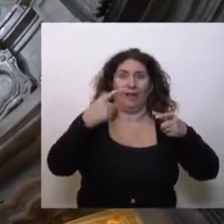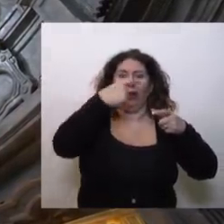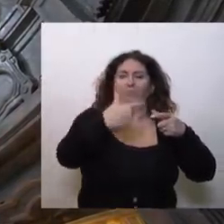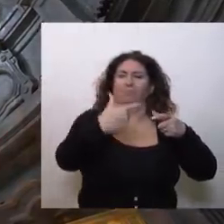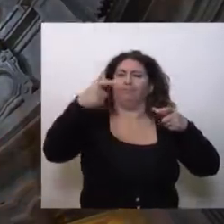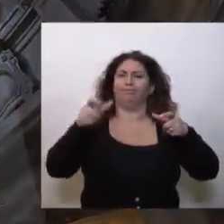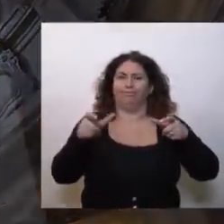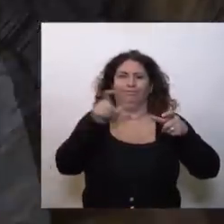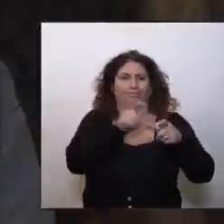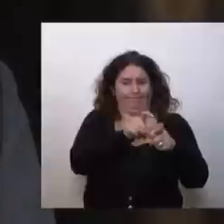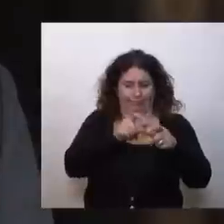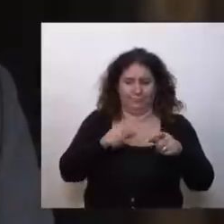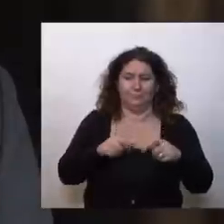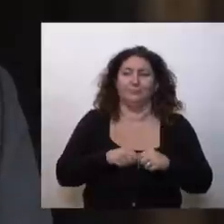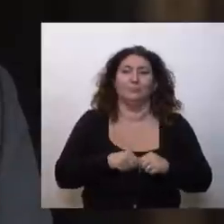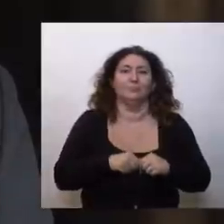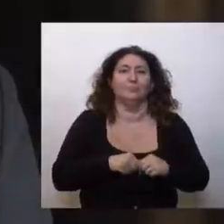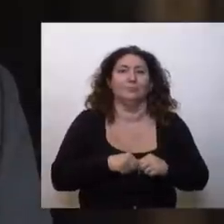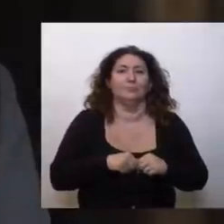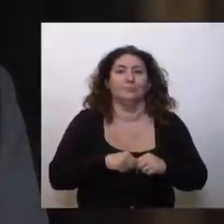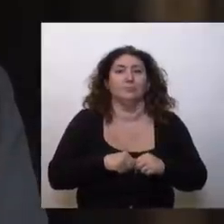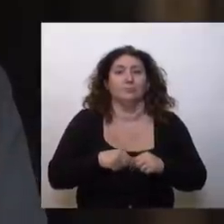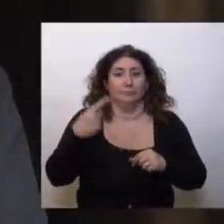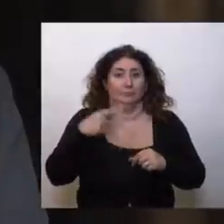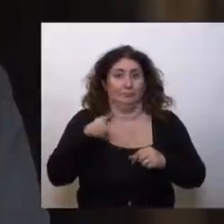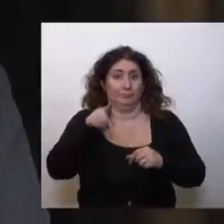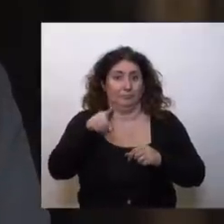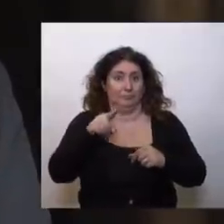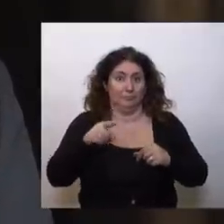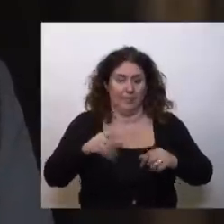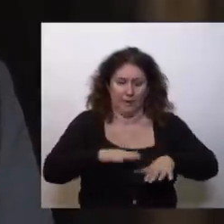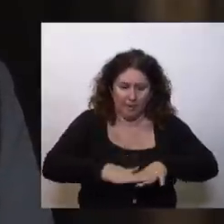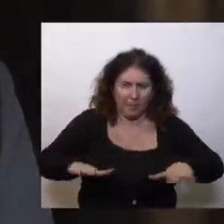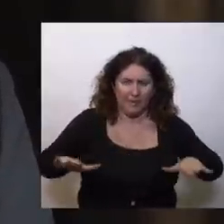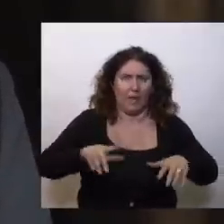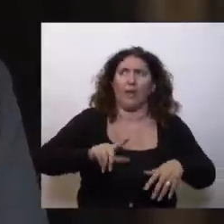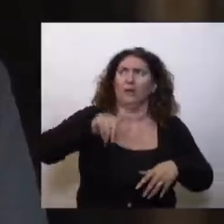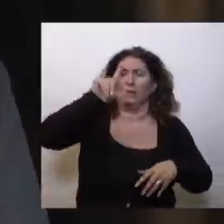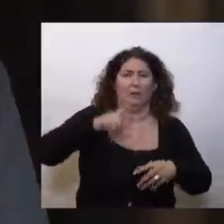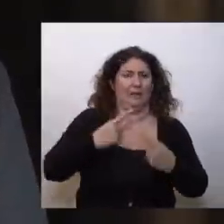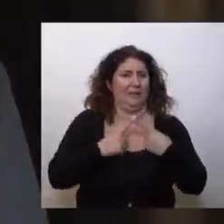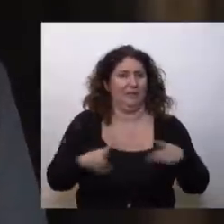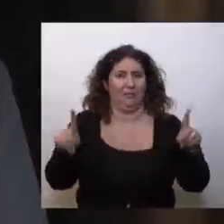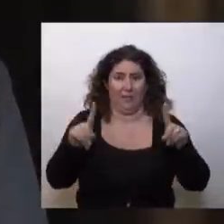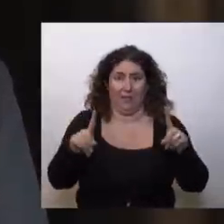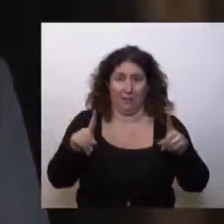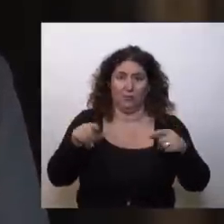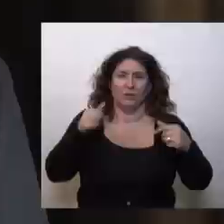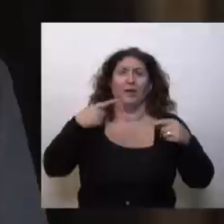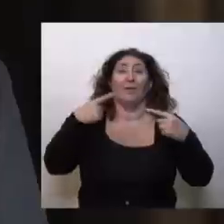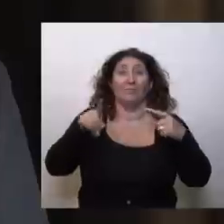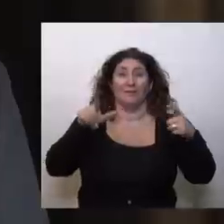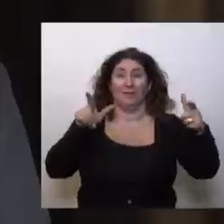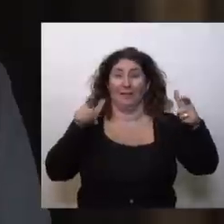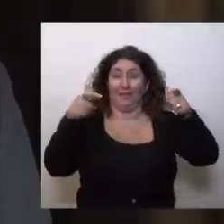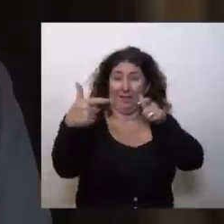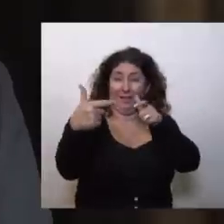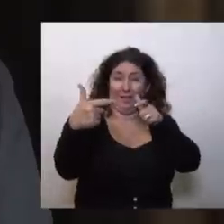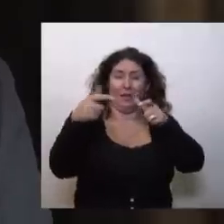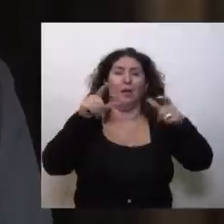erano state messe sul piano di calpestio. E in questo modo, restringendo